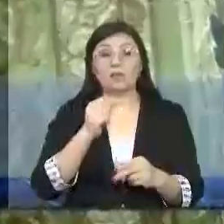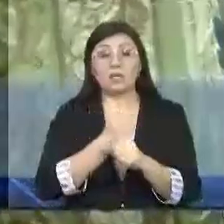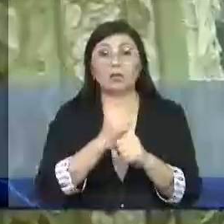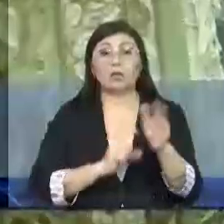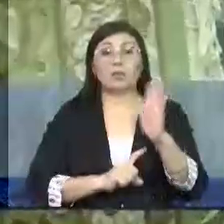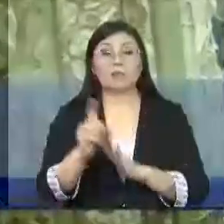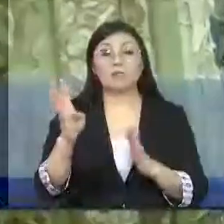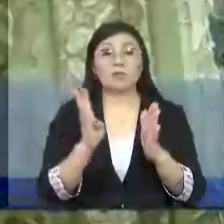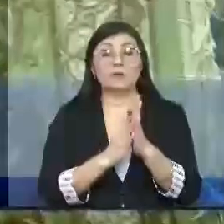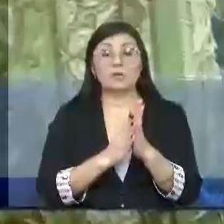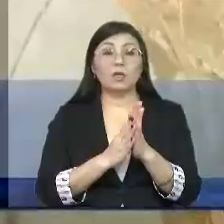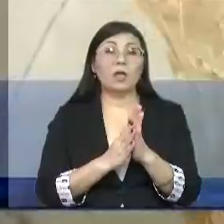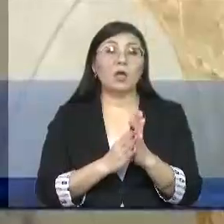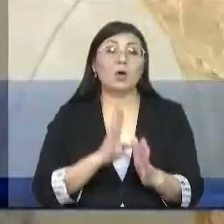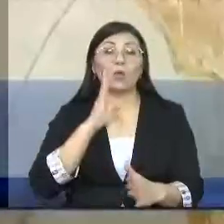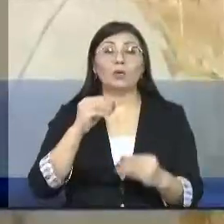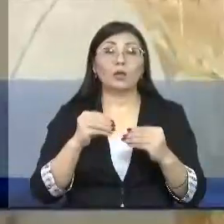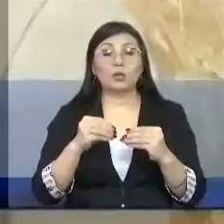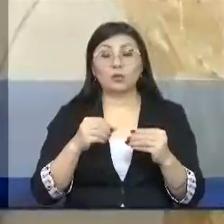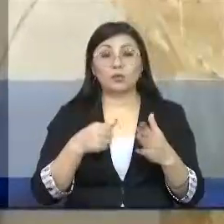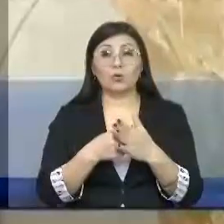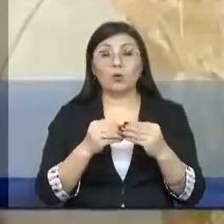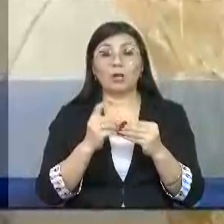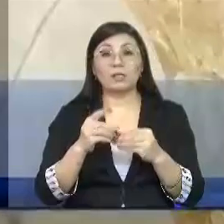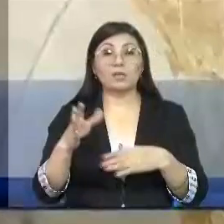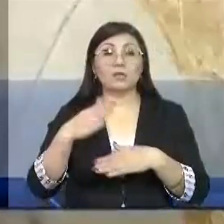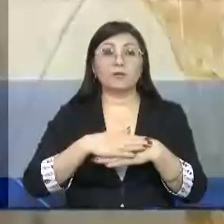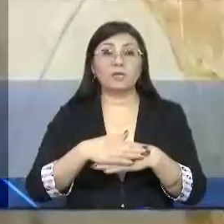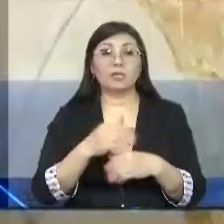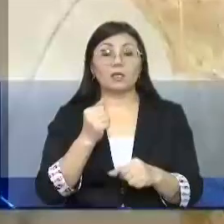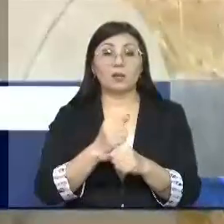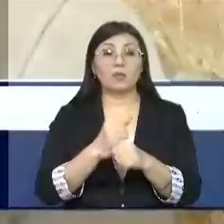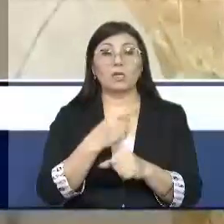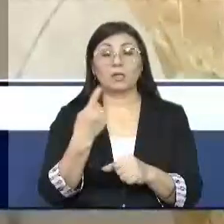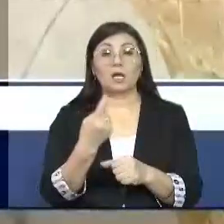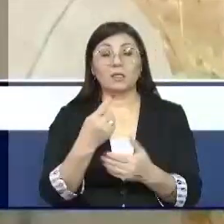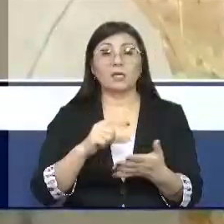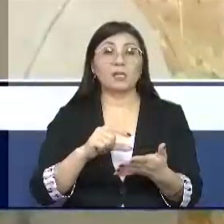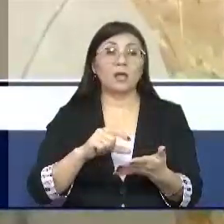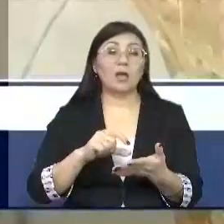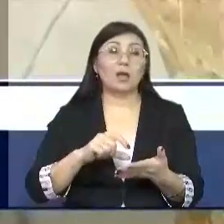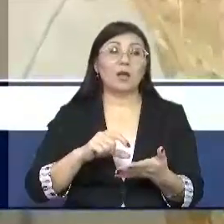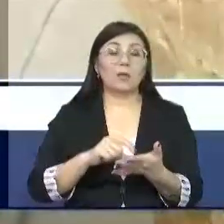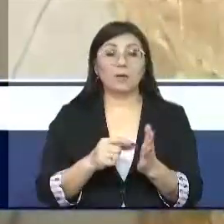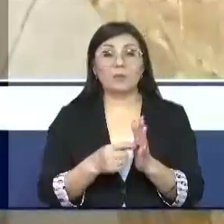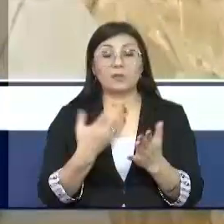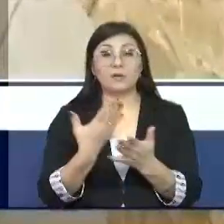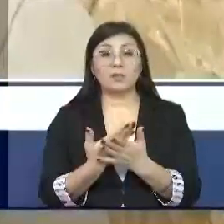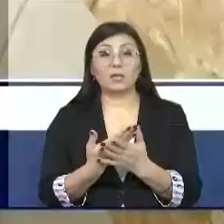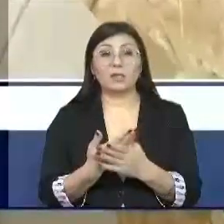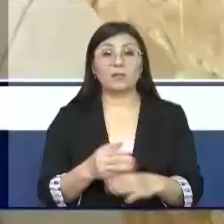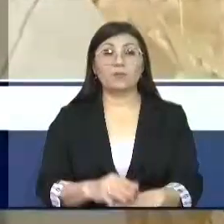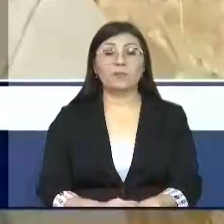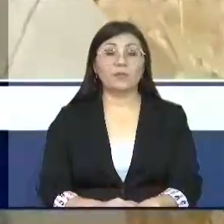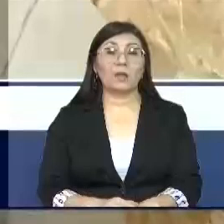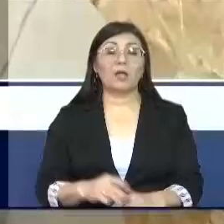9 утра и порой до 11 вечера. У нас только работает один бокс. У нас вообще это здание построено на три